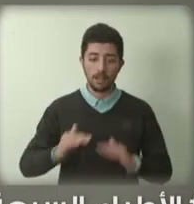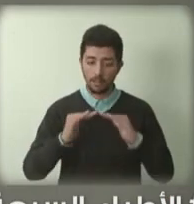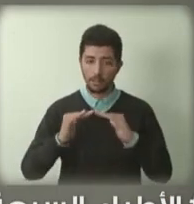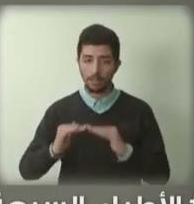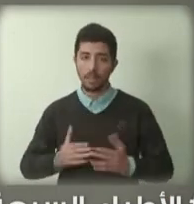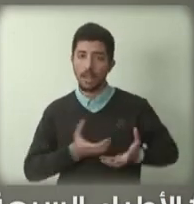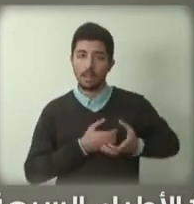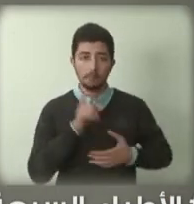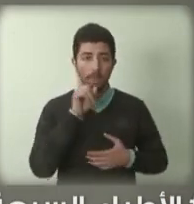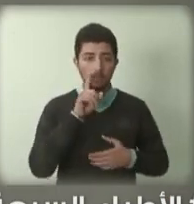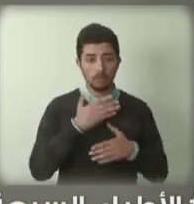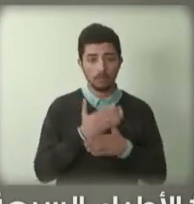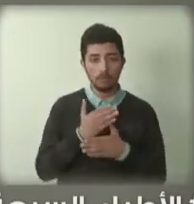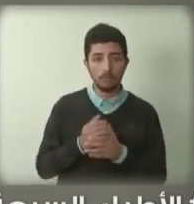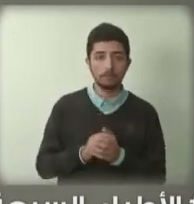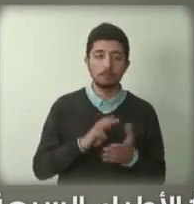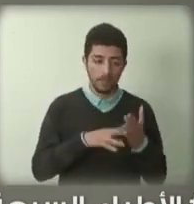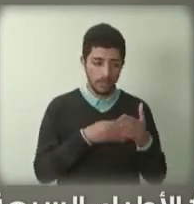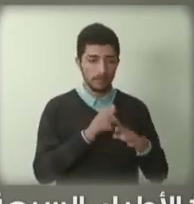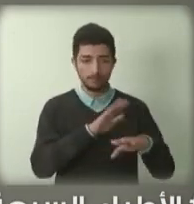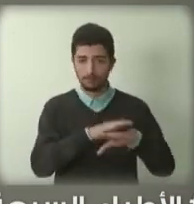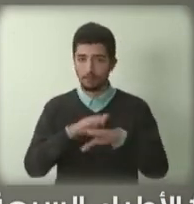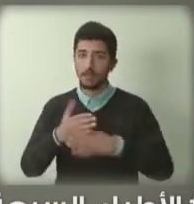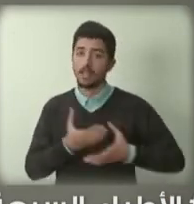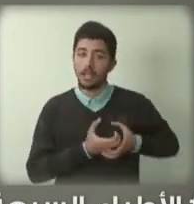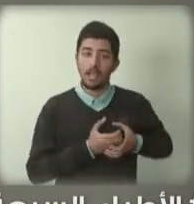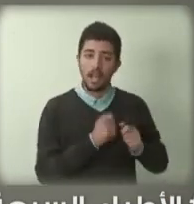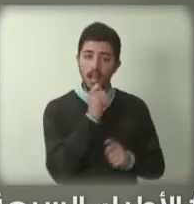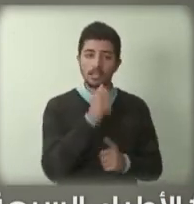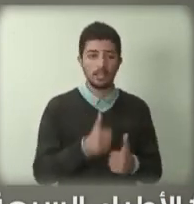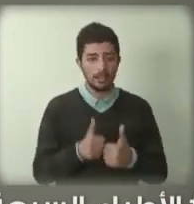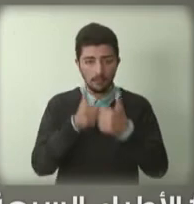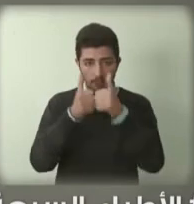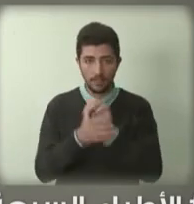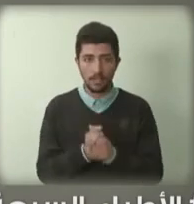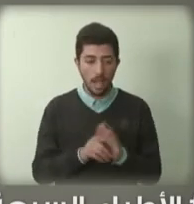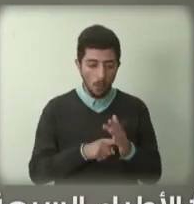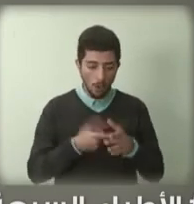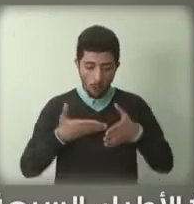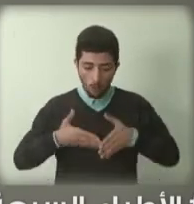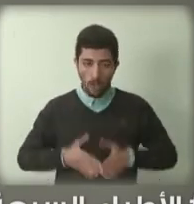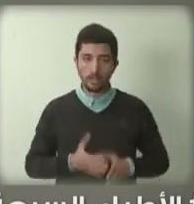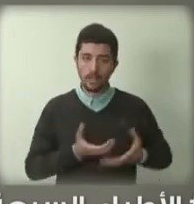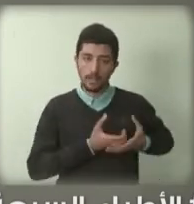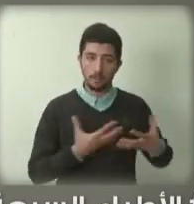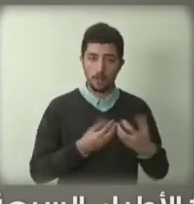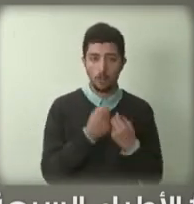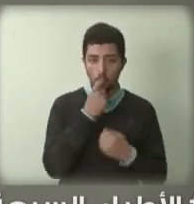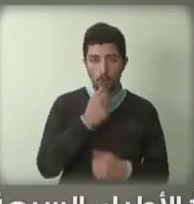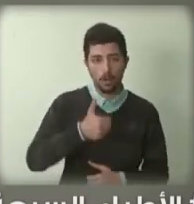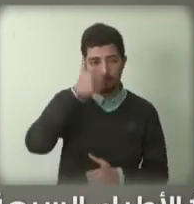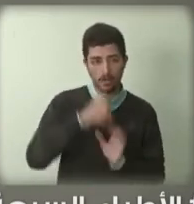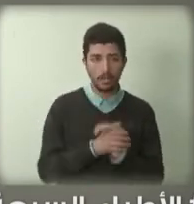بنسب الرضاعة الطبيعية في الأردن، لهيك البرنامج بيشجع الأمهات على الرضاعة الطبيعية وخصوصاً في الساعة الأولى بعد الولادة،